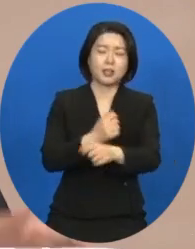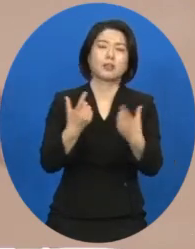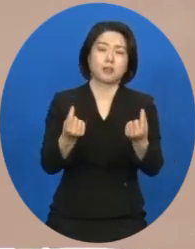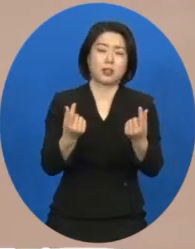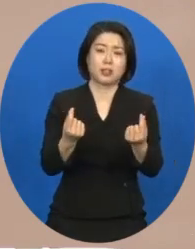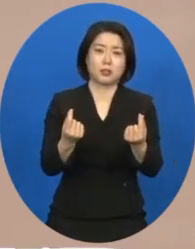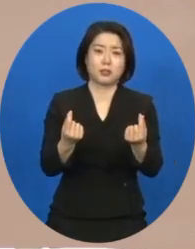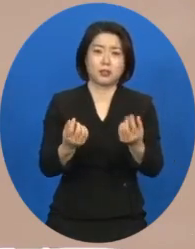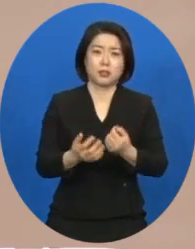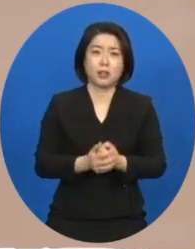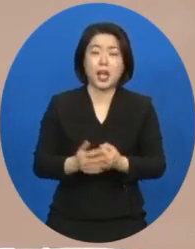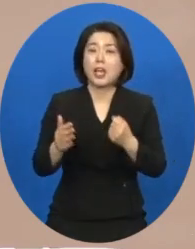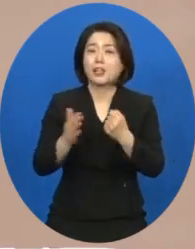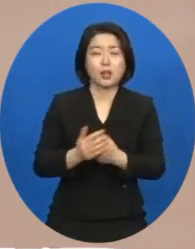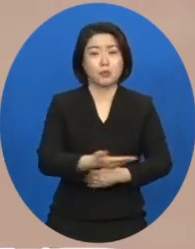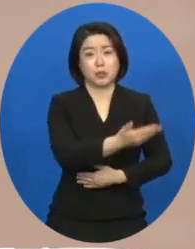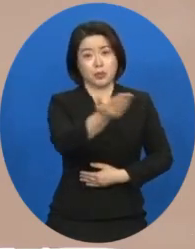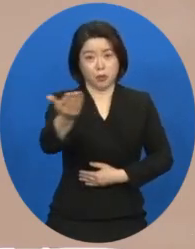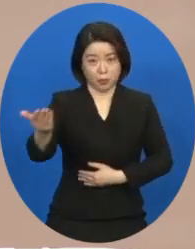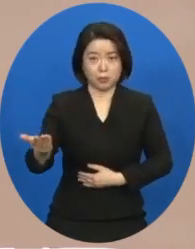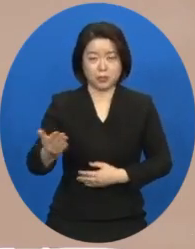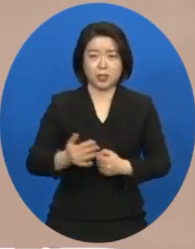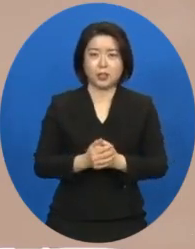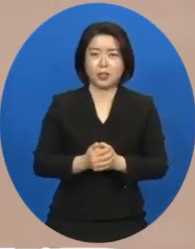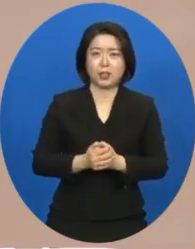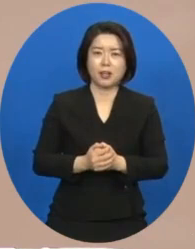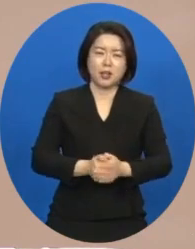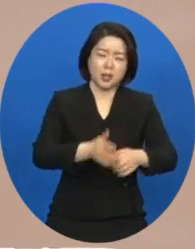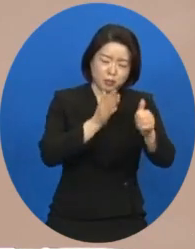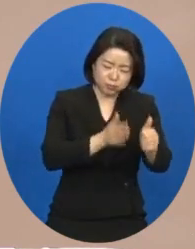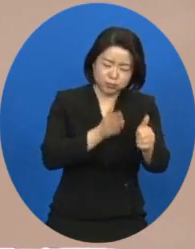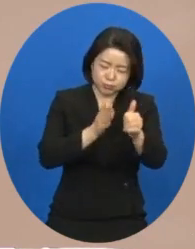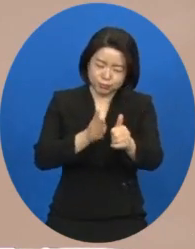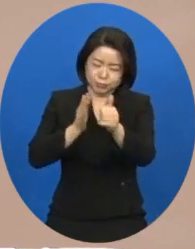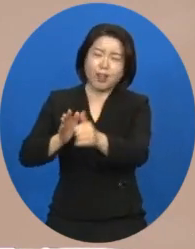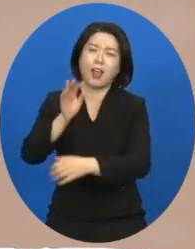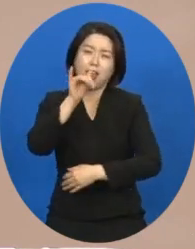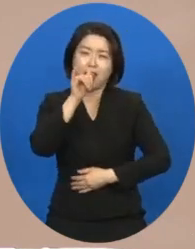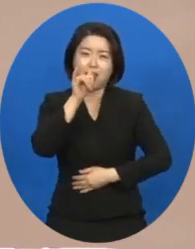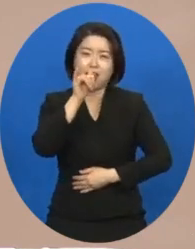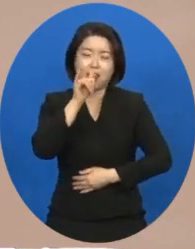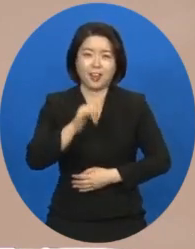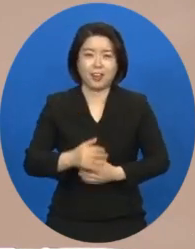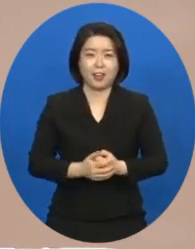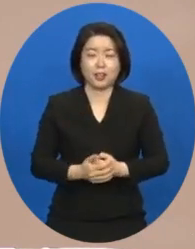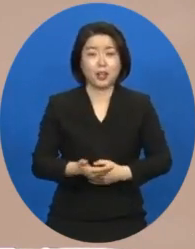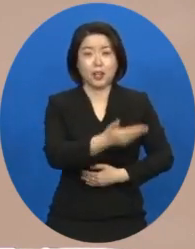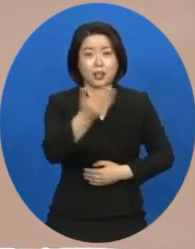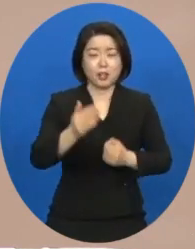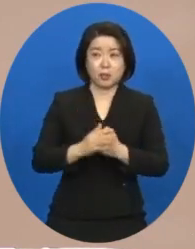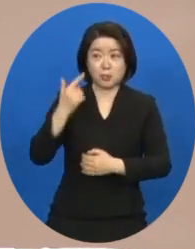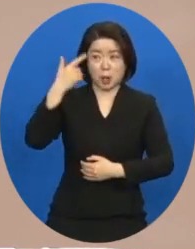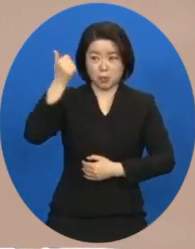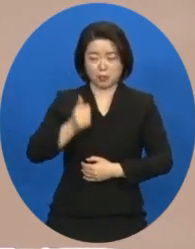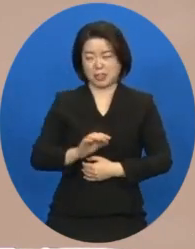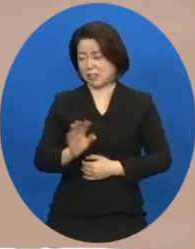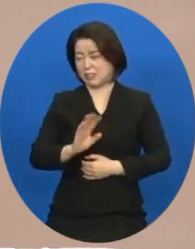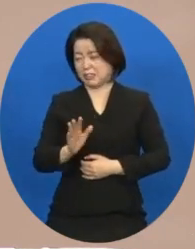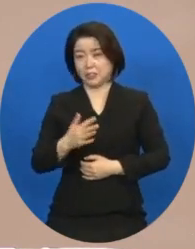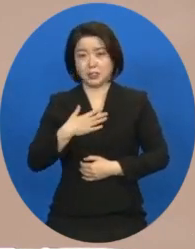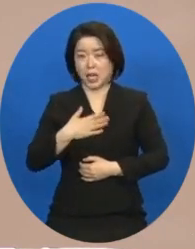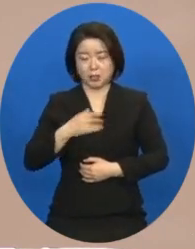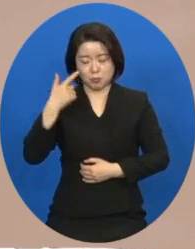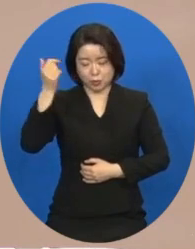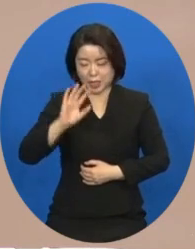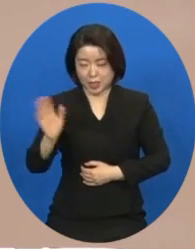잘했더라고요. 그래서 교우 여러분들에게 그렇게 권해드리는 거예요. 여러분은 목사가 아니니까 그렇게 할